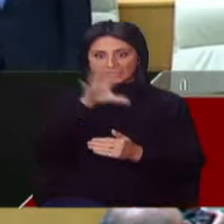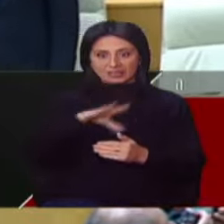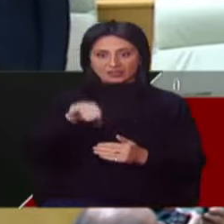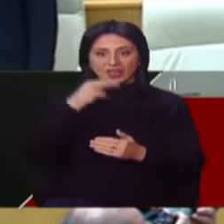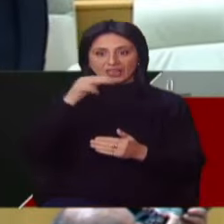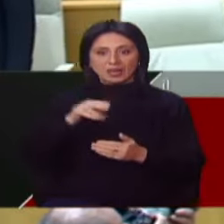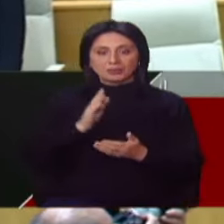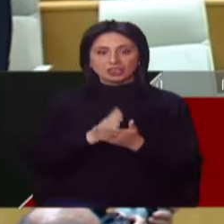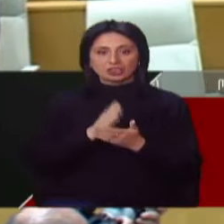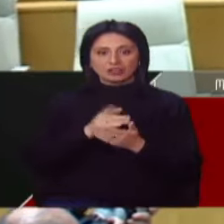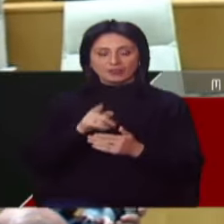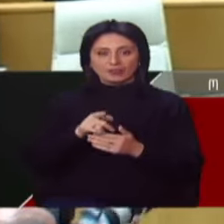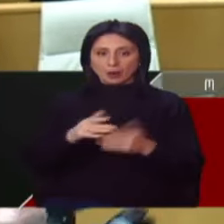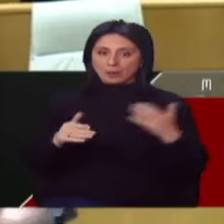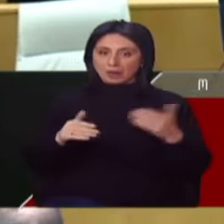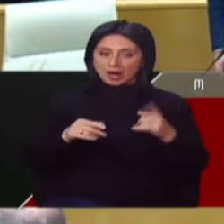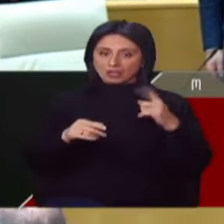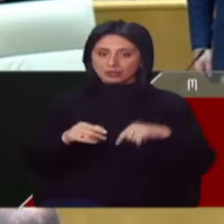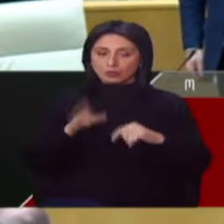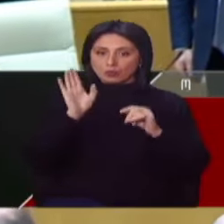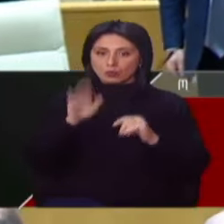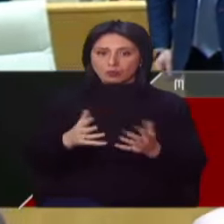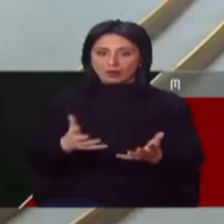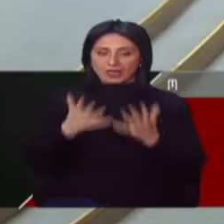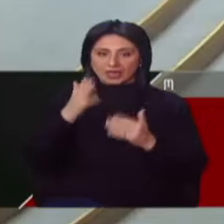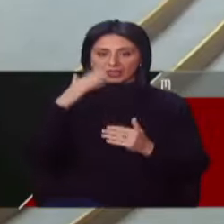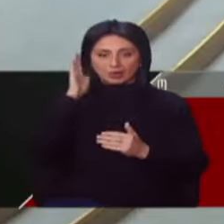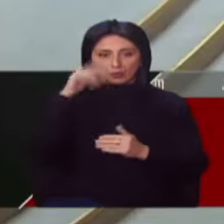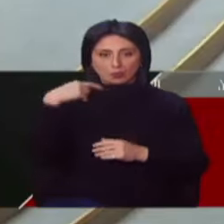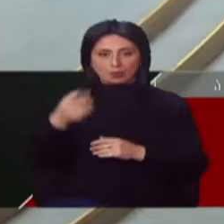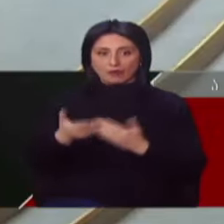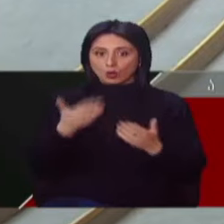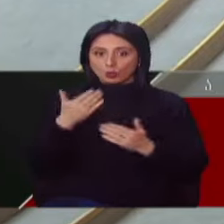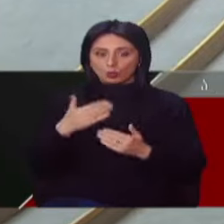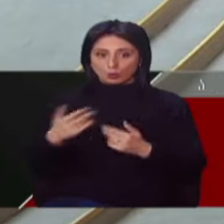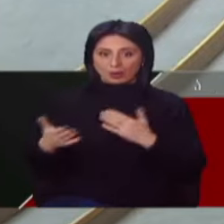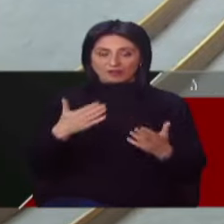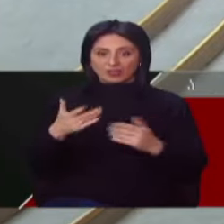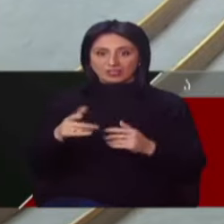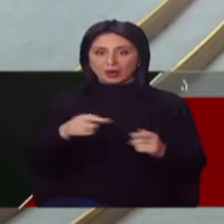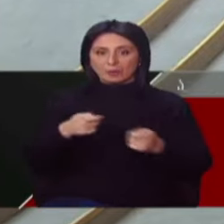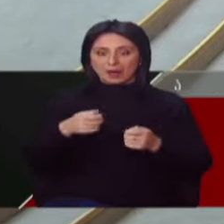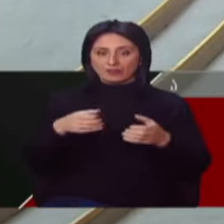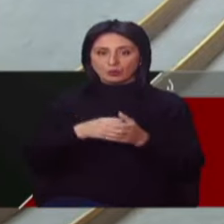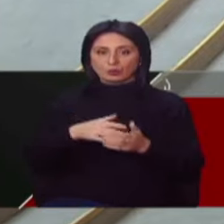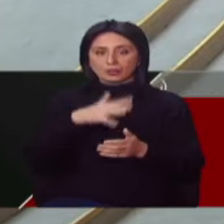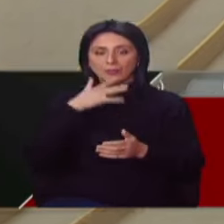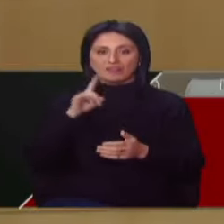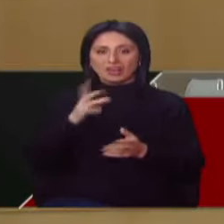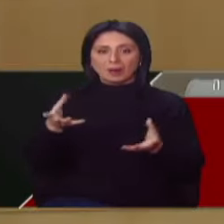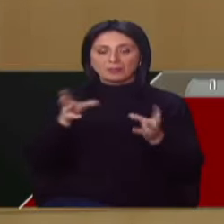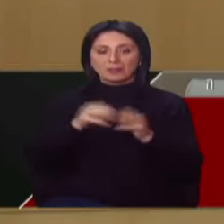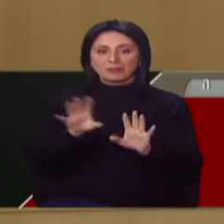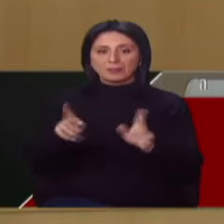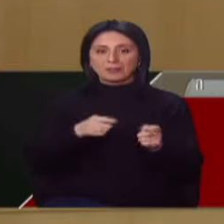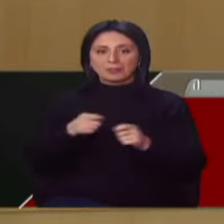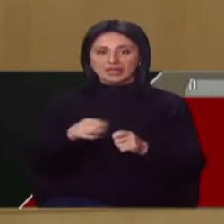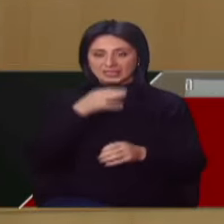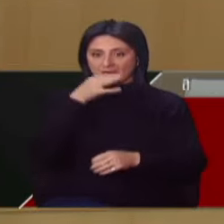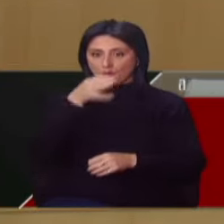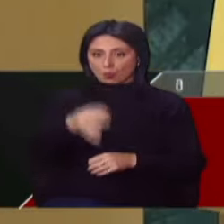damne și aue pshedaus, marjuniuki upro natel mumavals, tatu marțhniu, martul gunts, pe ora mea stanertat prezidenti